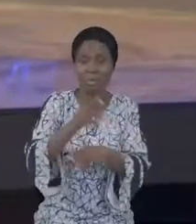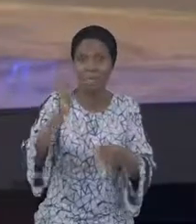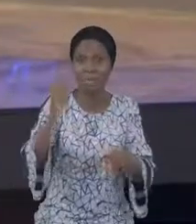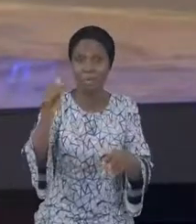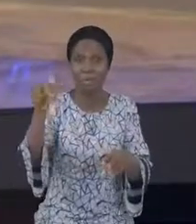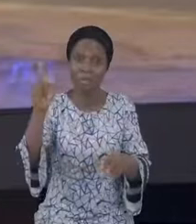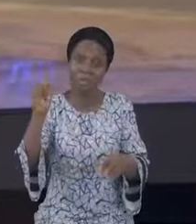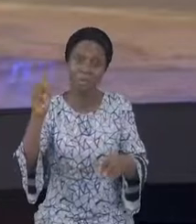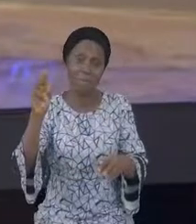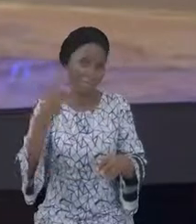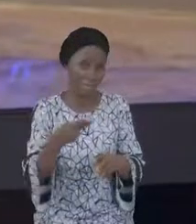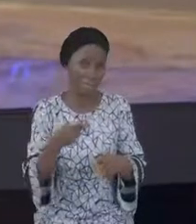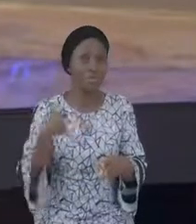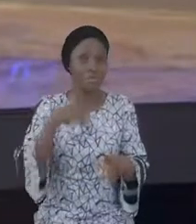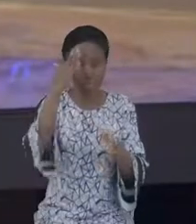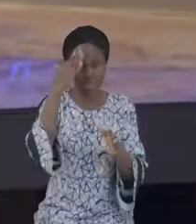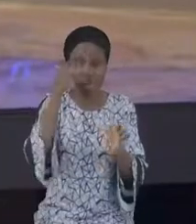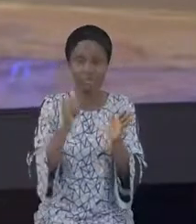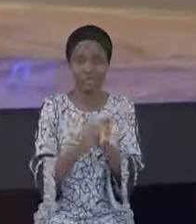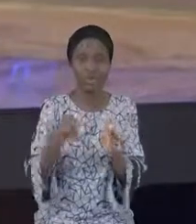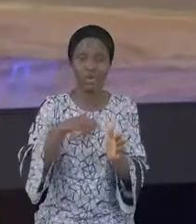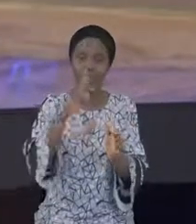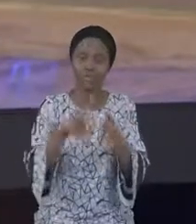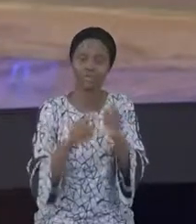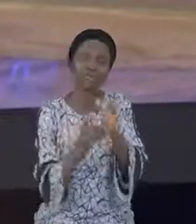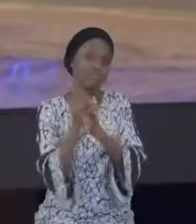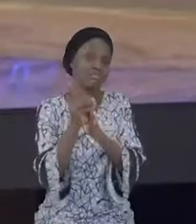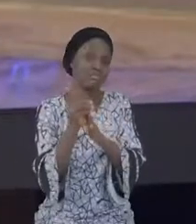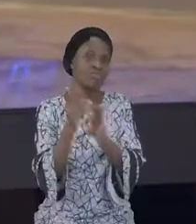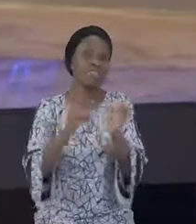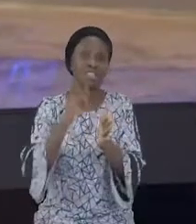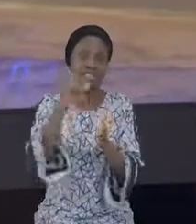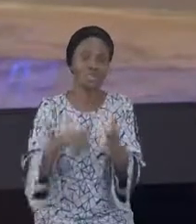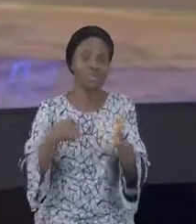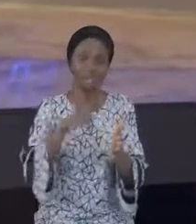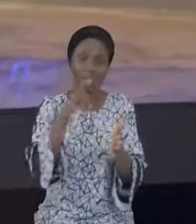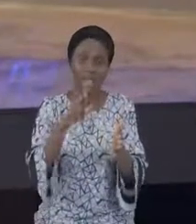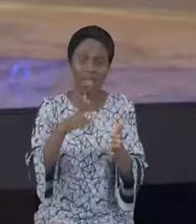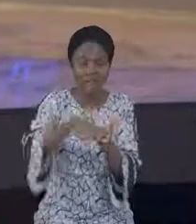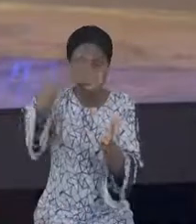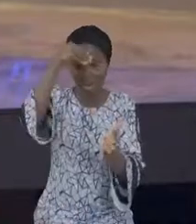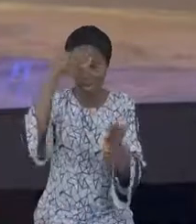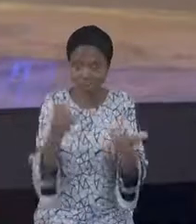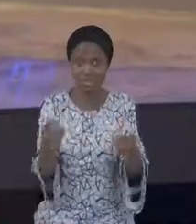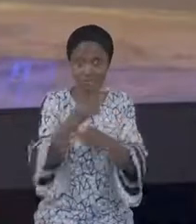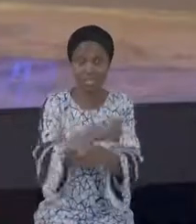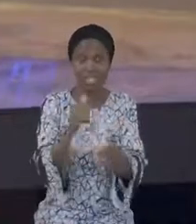fois 2, 4. On sait que déjà on a cela en tête. Maintenant, c'est ce qu'on apprend